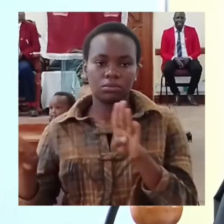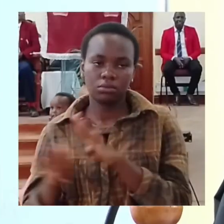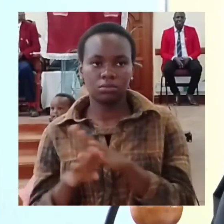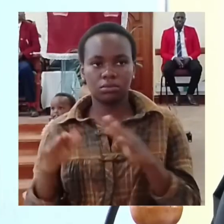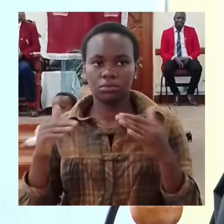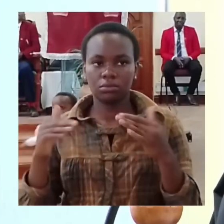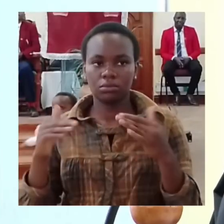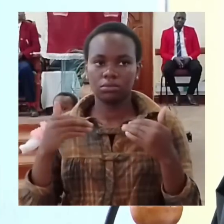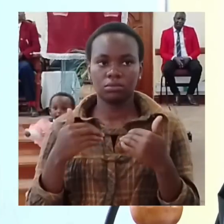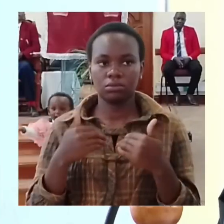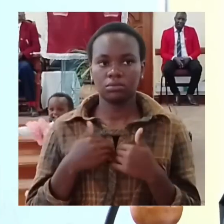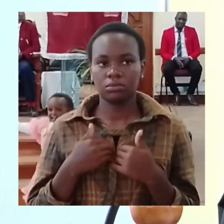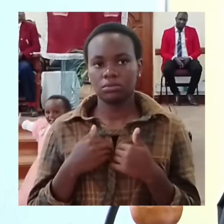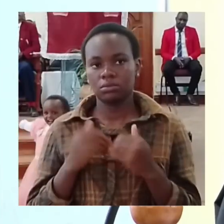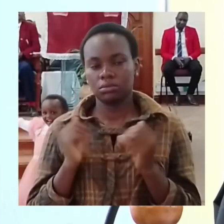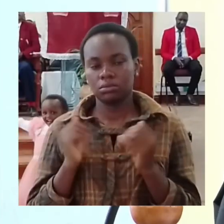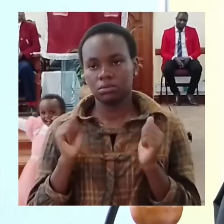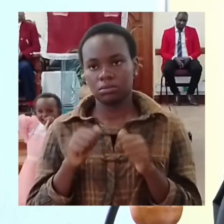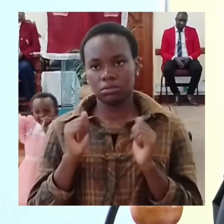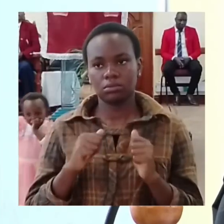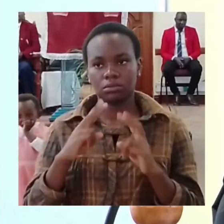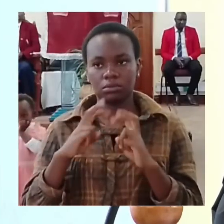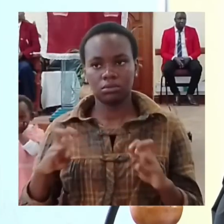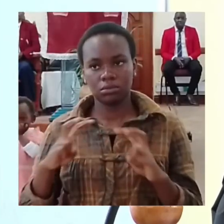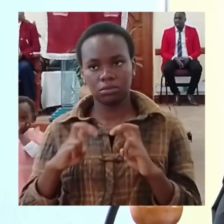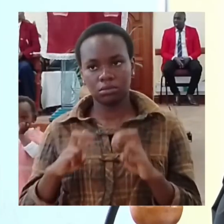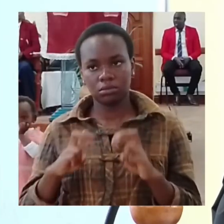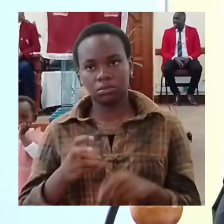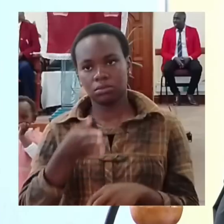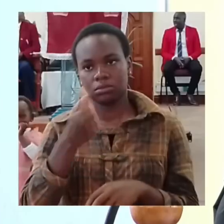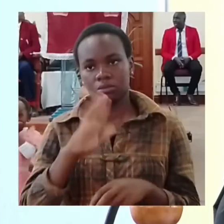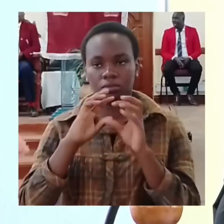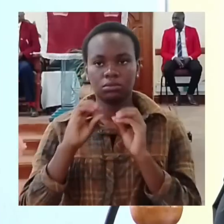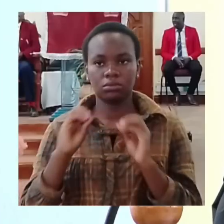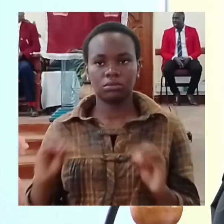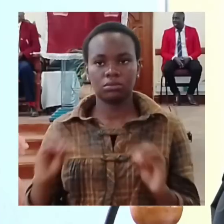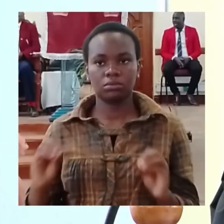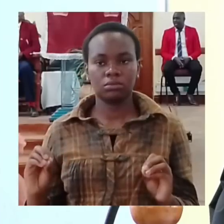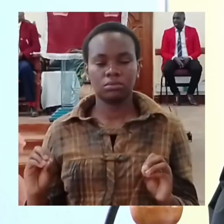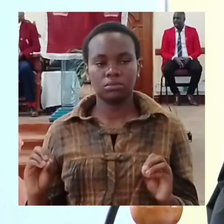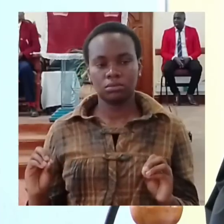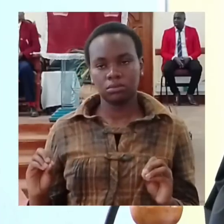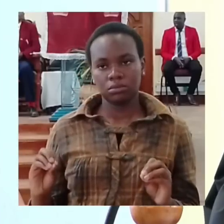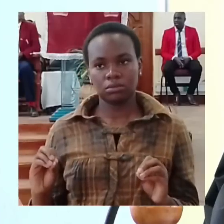na maũndũ ma ndingĩkũria.